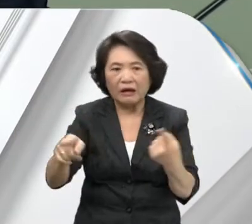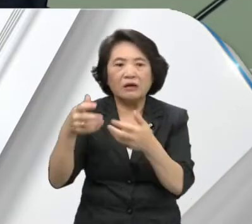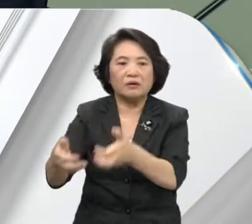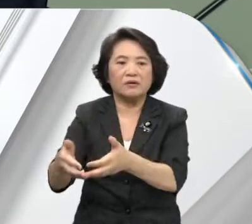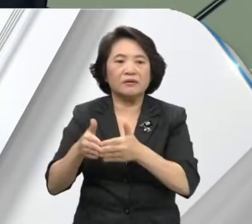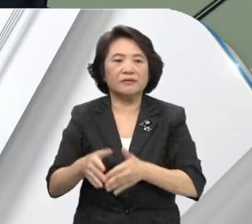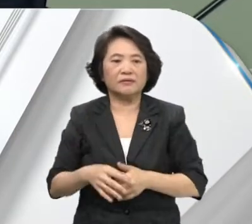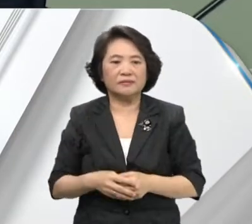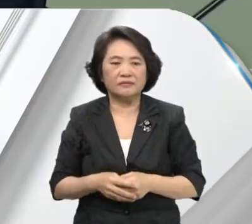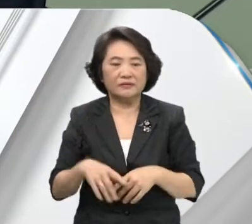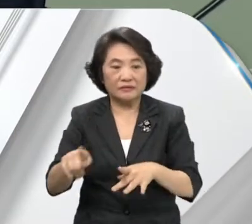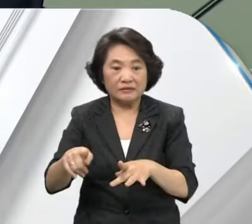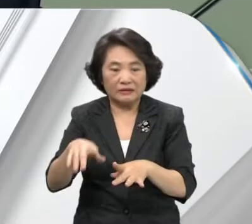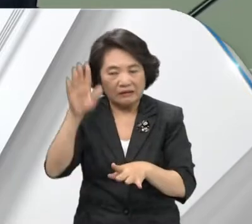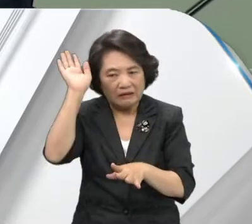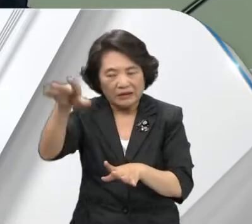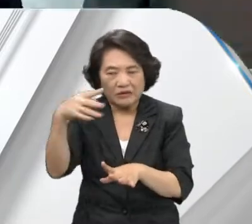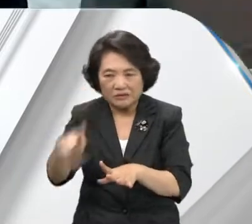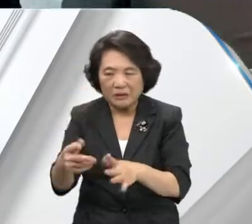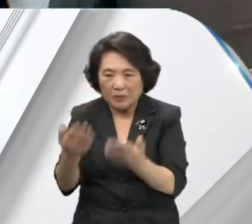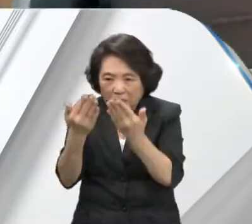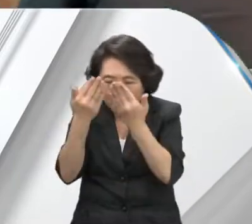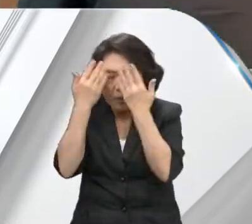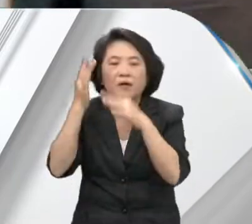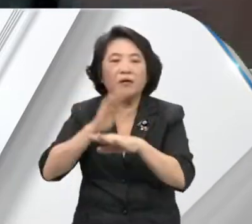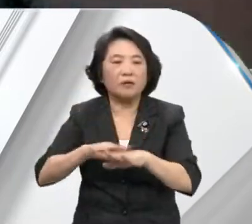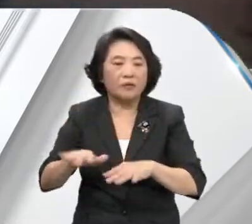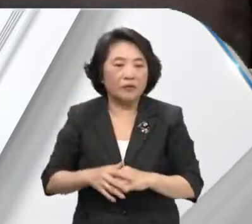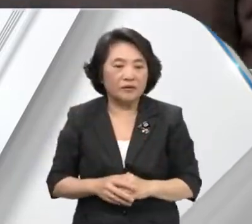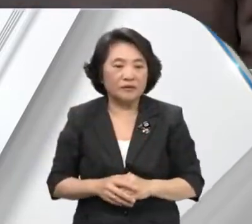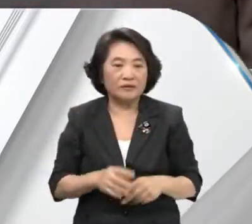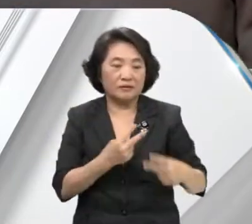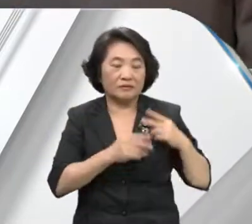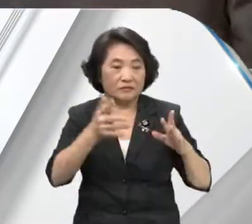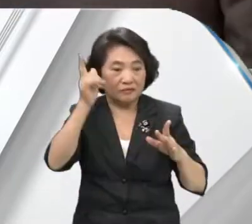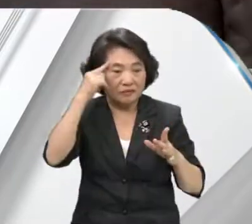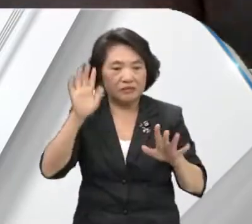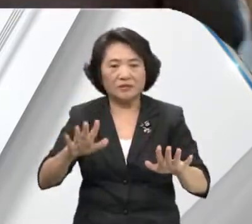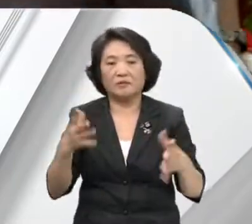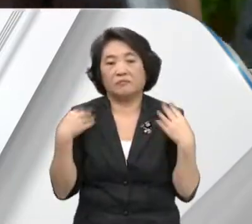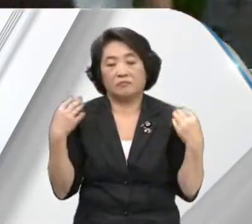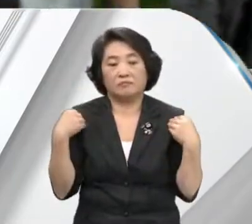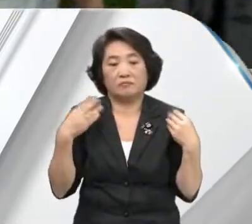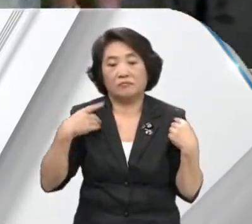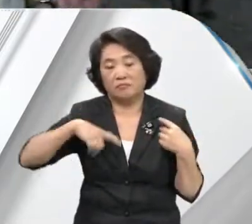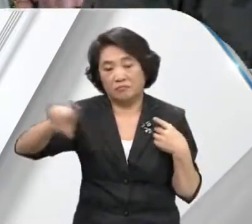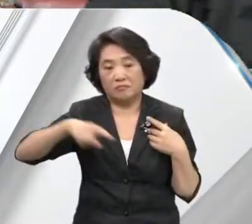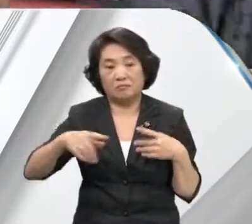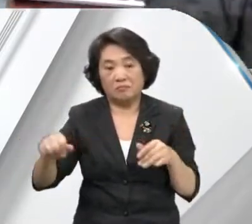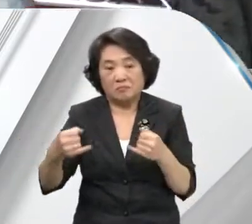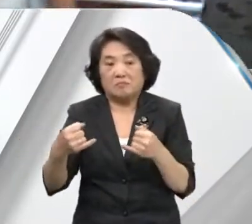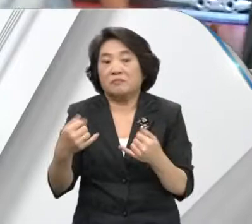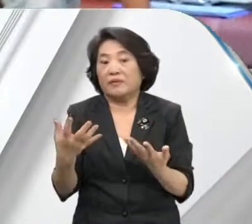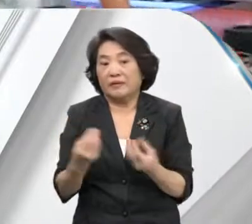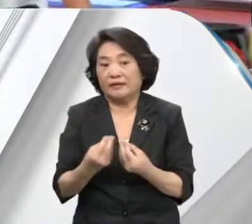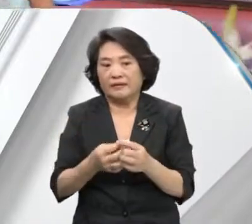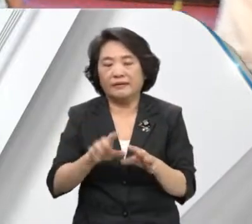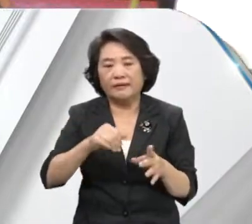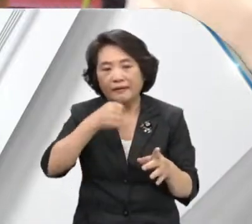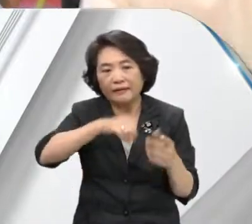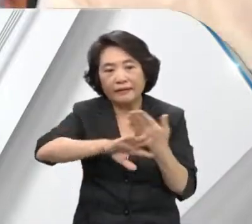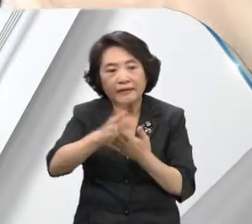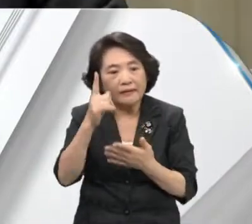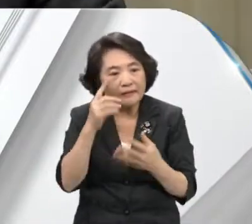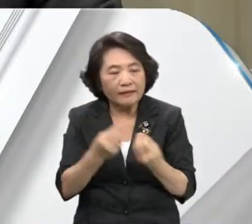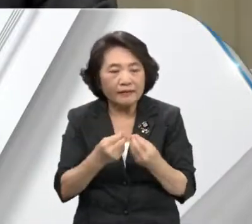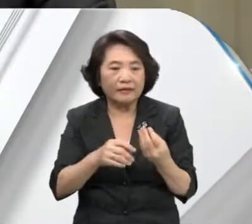个验证啊会不断的在出现。 所以批评总统蔡英文坚持维持现存的两岸政策，或台湾的外交无发展，也还有好